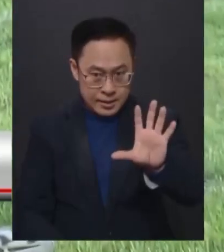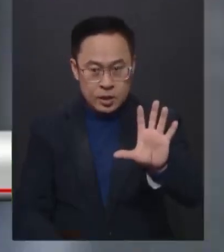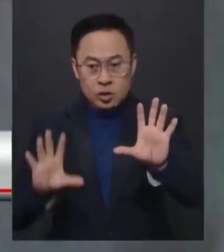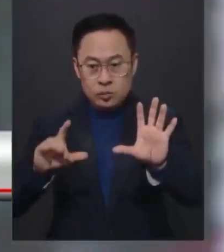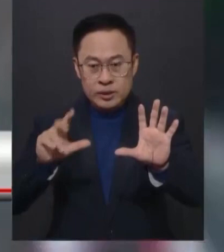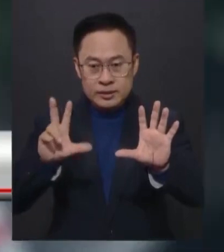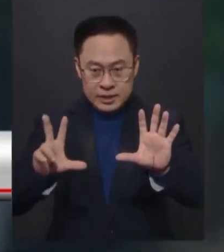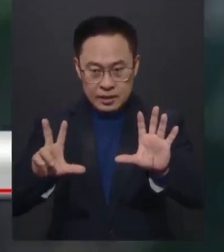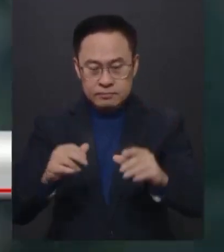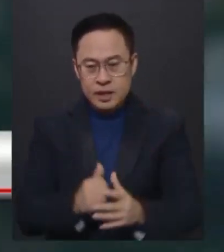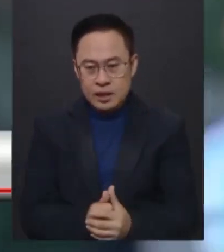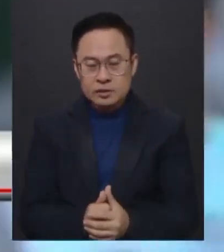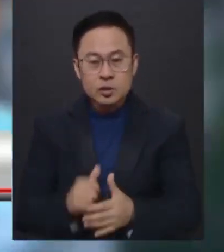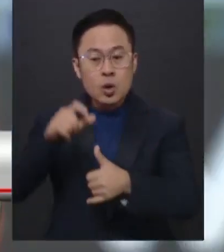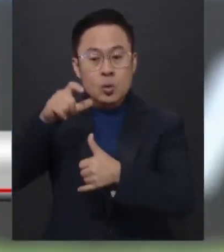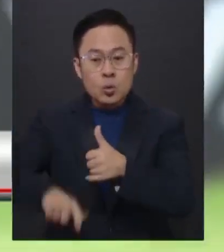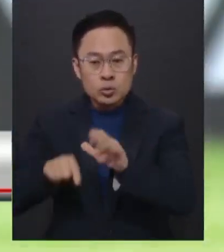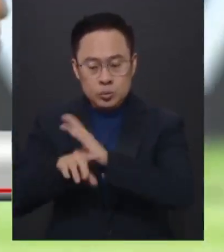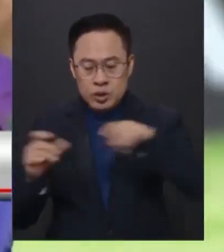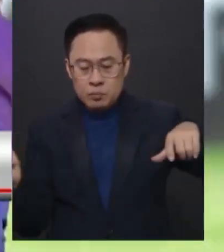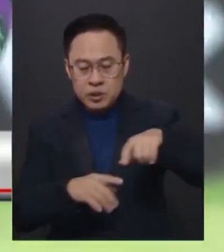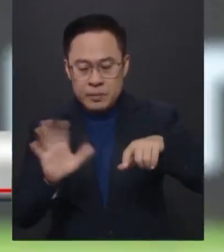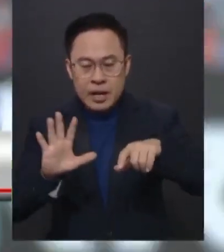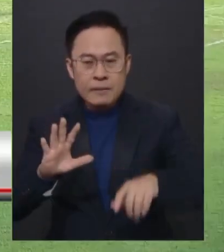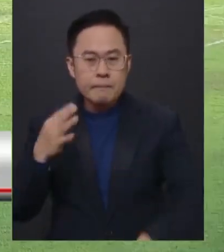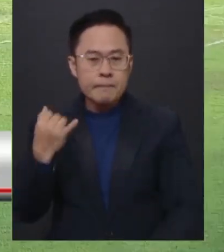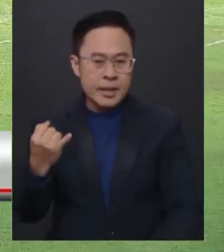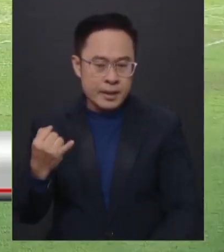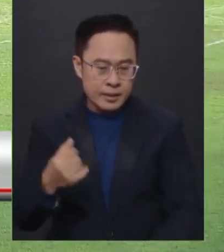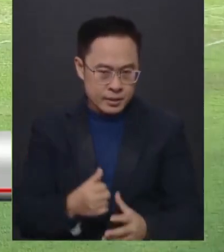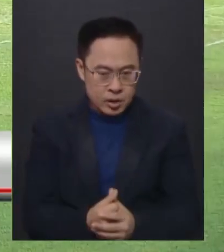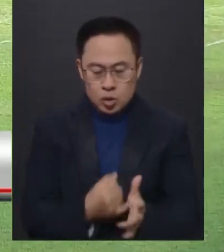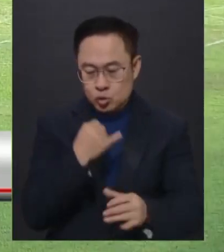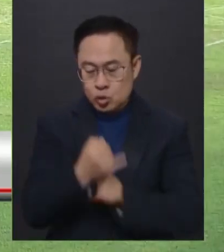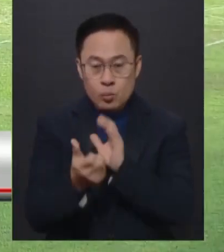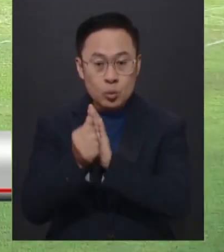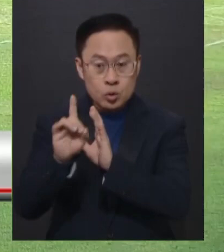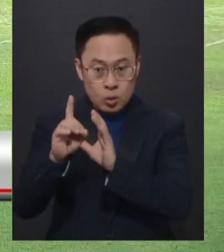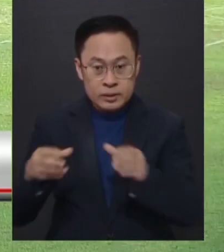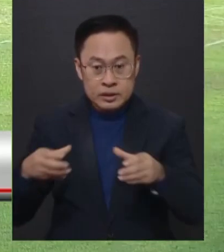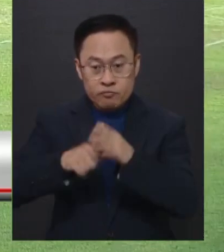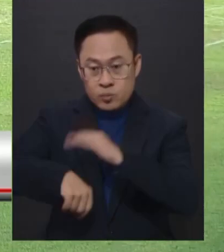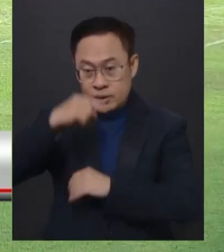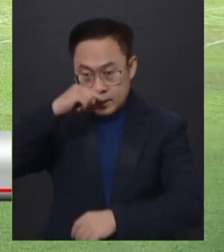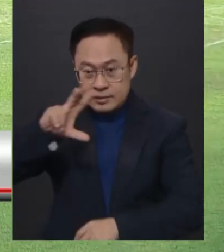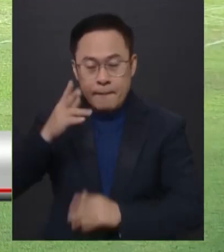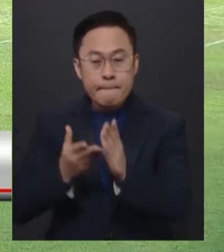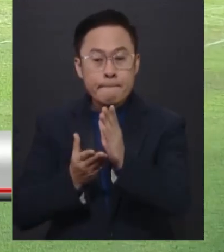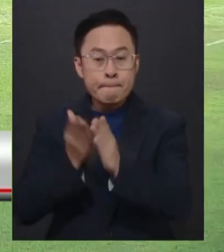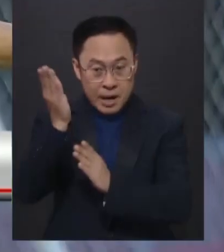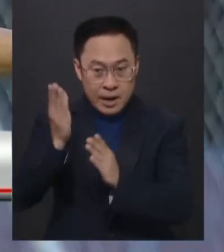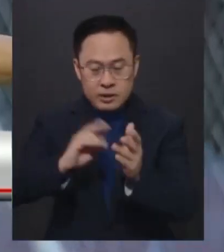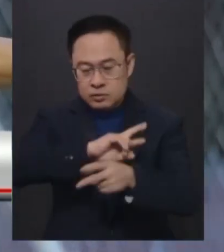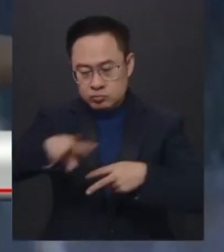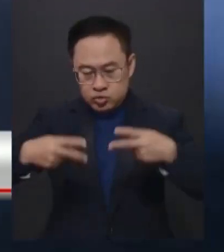ลบุรีเนี่ยยิงไม่เข้าครับ1คนก็เลยทำให้จบเกมอุดรยูไนเต็ดทีมจากไทยลีก3ก็สร้างเซอร์ไพรส์ล้ม